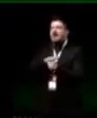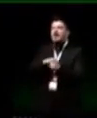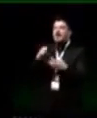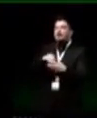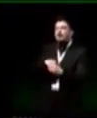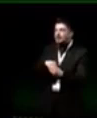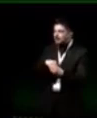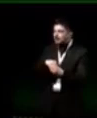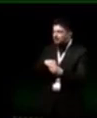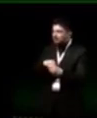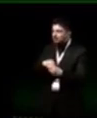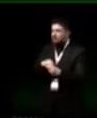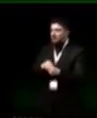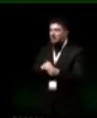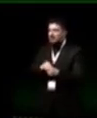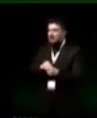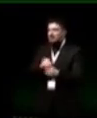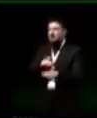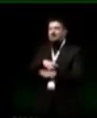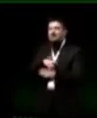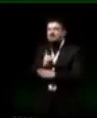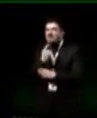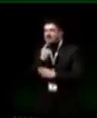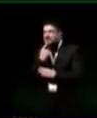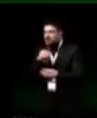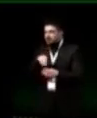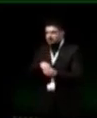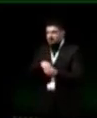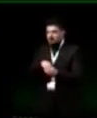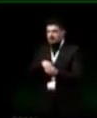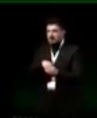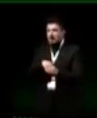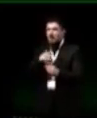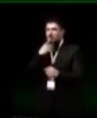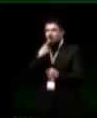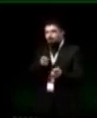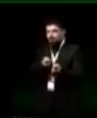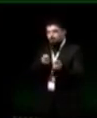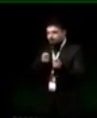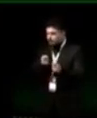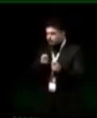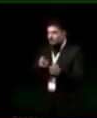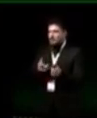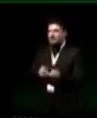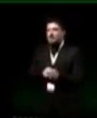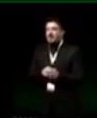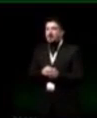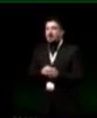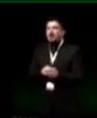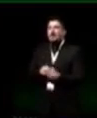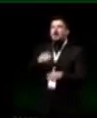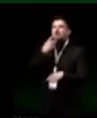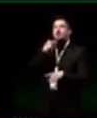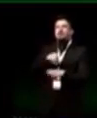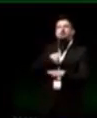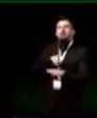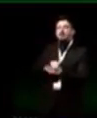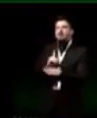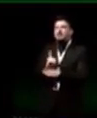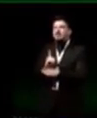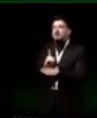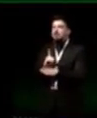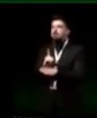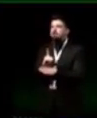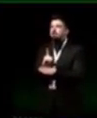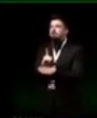a chi appartiene il PD. E vorrei provocarvi su questo e dire che il PD non appartiene